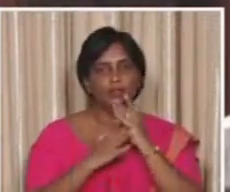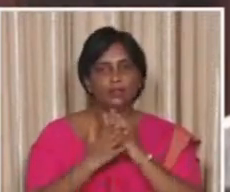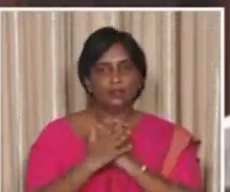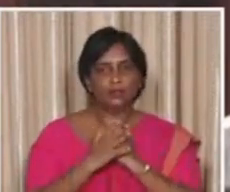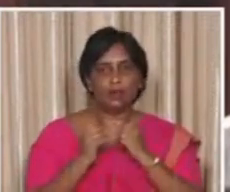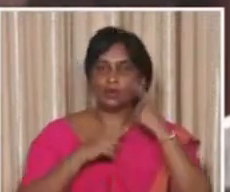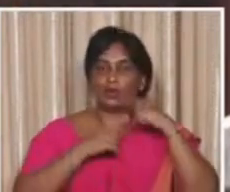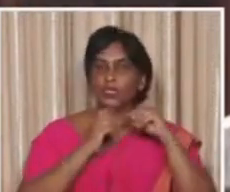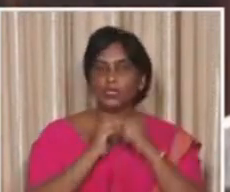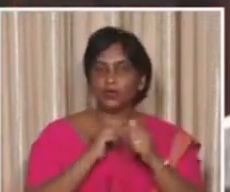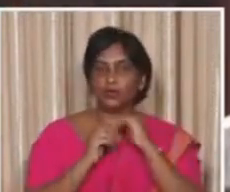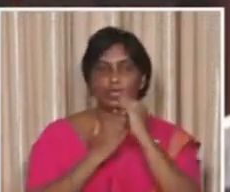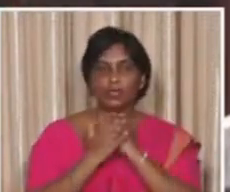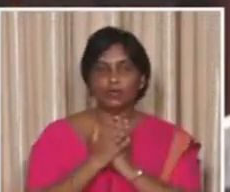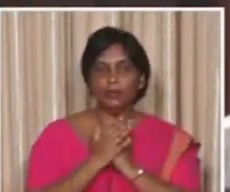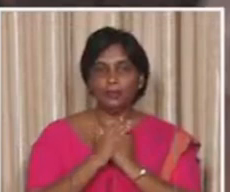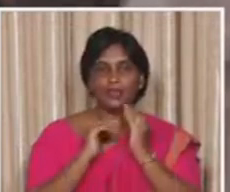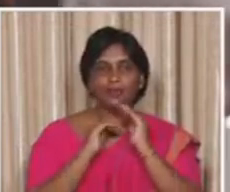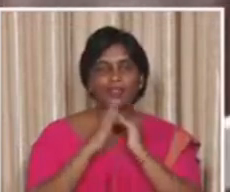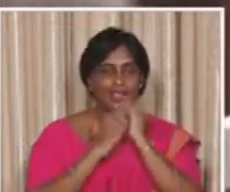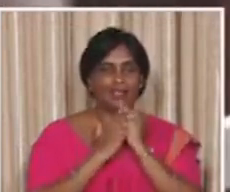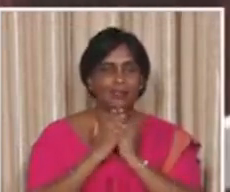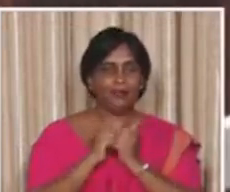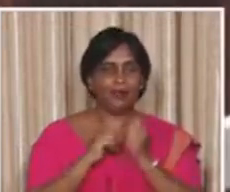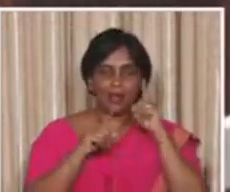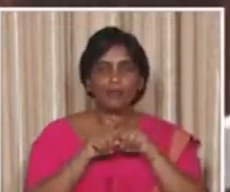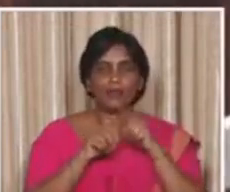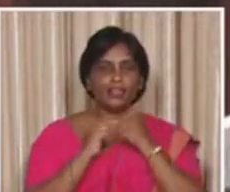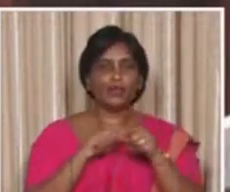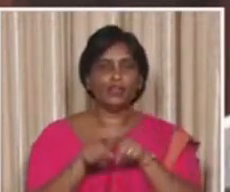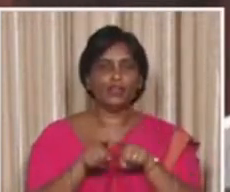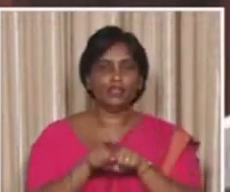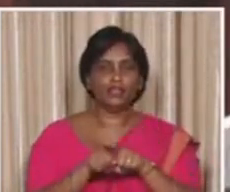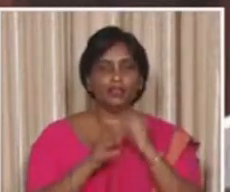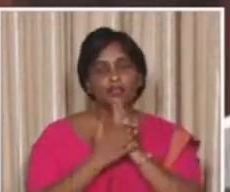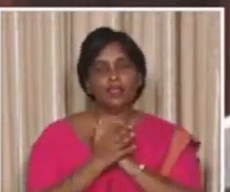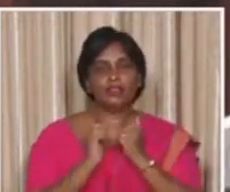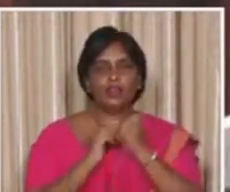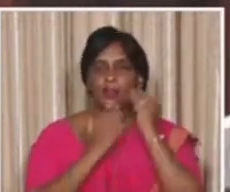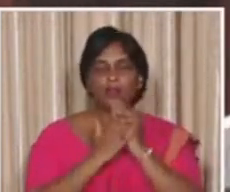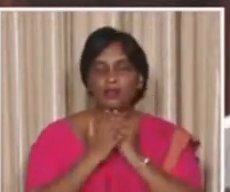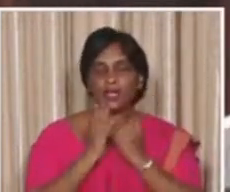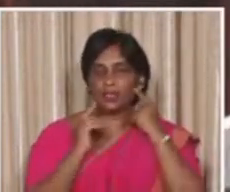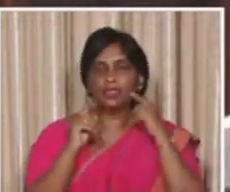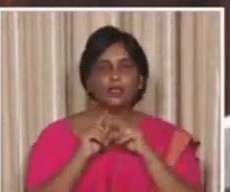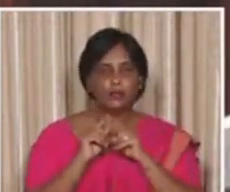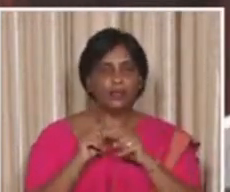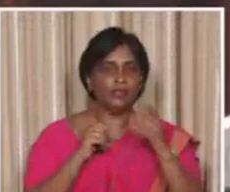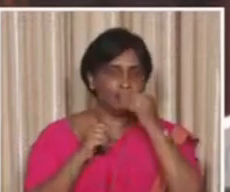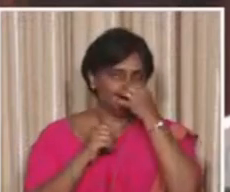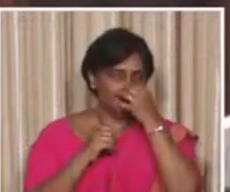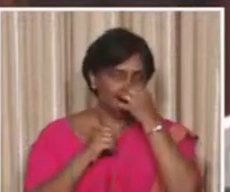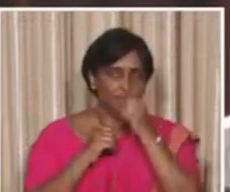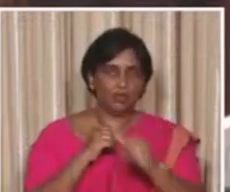செய்யவில்லை, நிதி தான் ஒதுக்கவில்லை, ஆனால் எங்களுடைய மக்களை ஆக குறைந்தது தங்களுடைய அந்த கிராமங்களை வாழ விடலாம், பயங்கரவாத